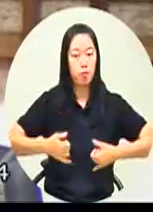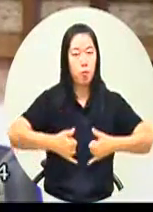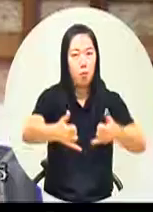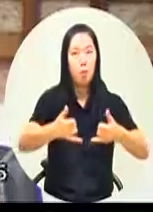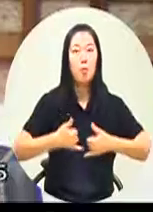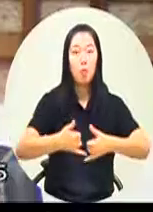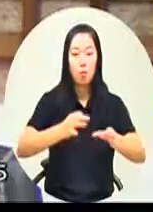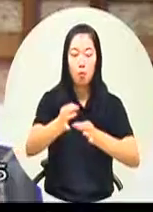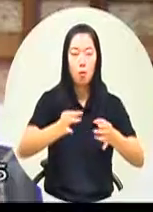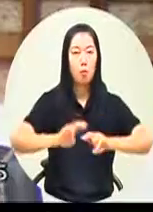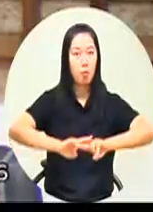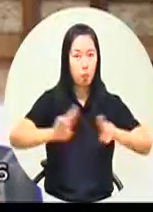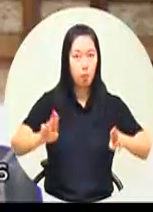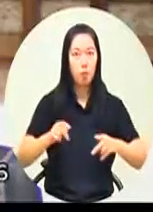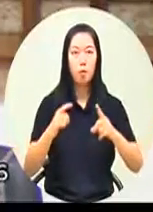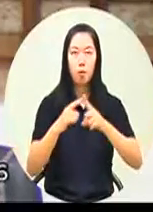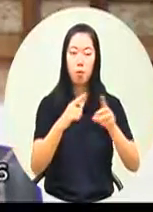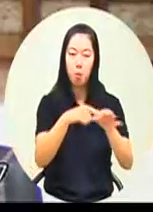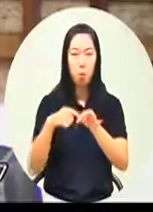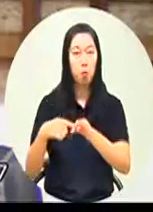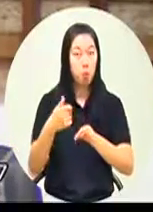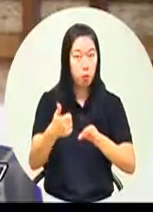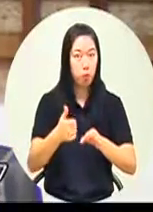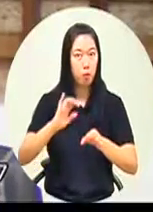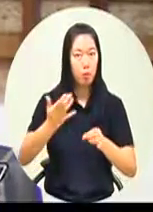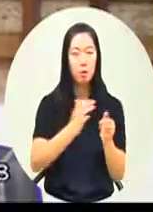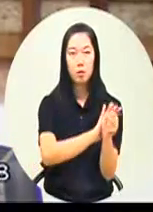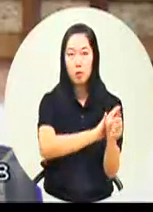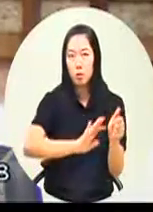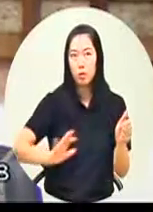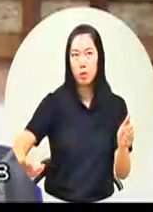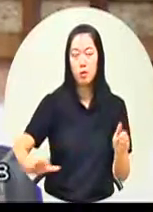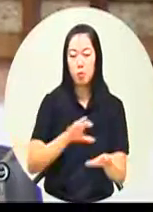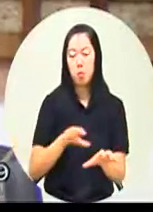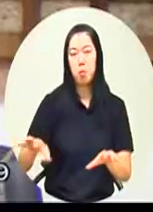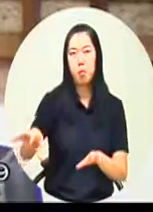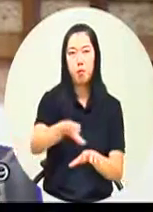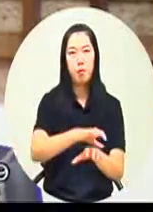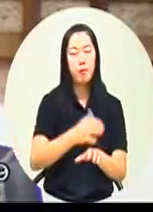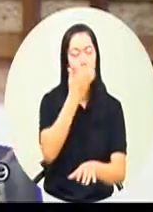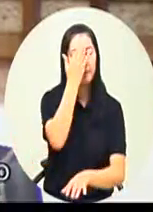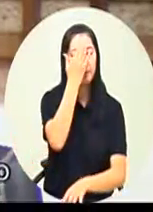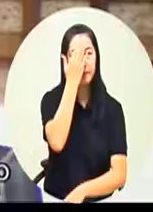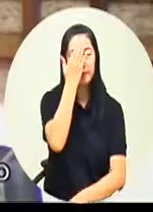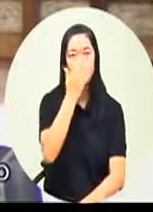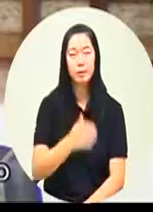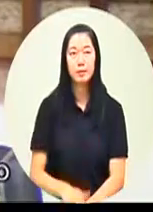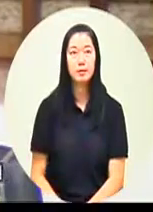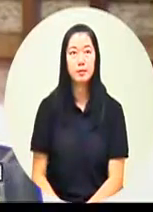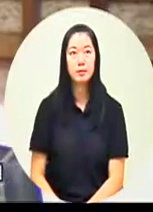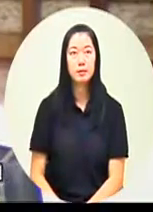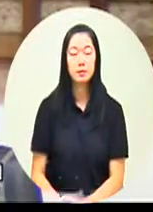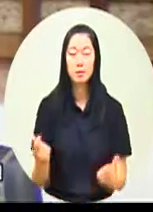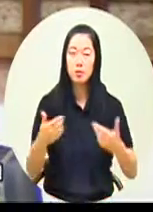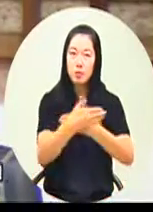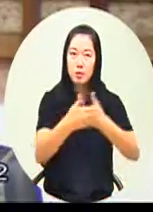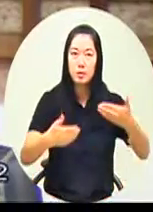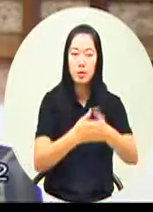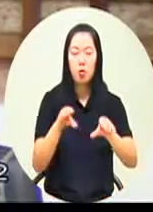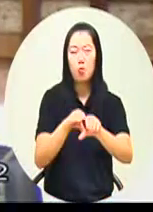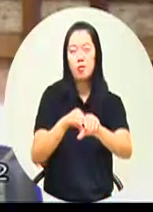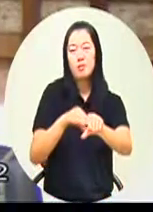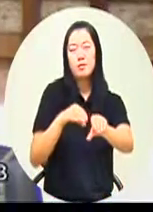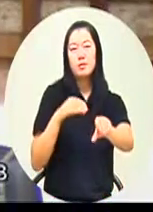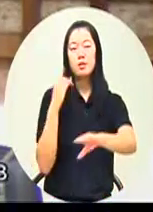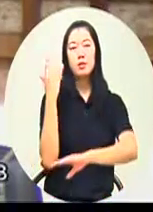来地方的繁荣但是也造成地方很多的不便跟一些交通的阻塞影响